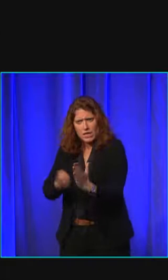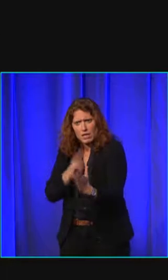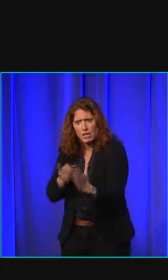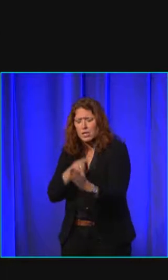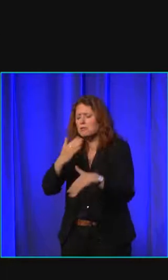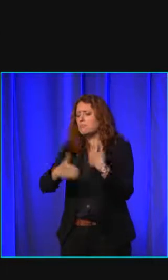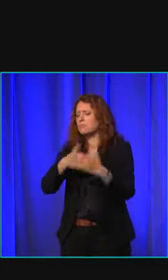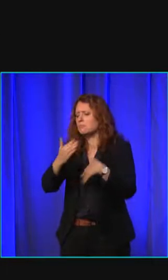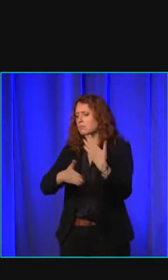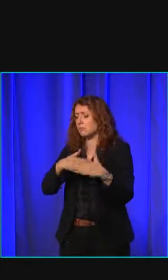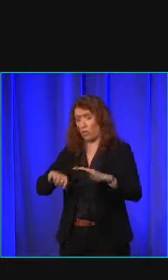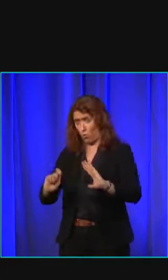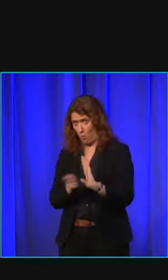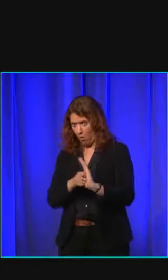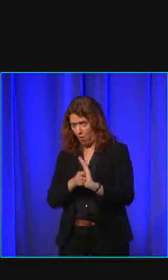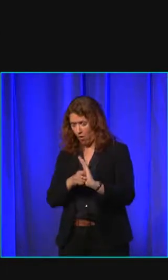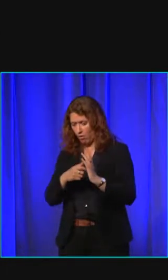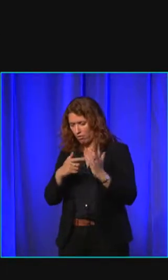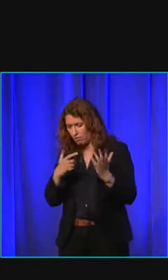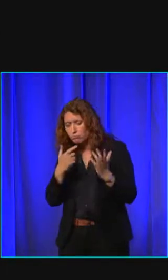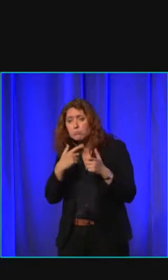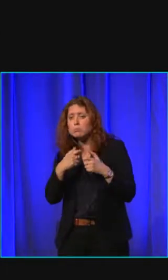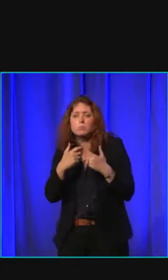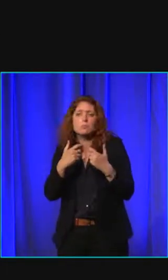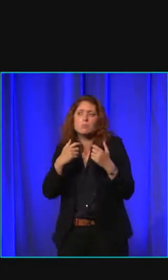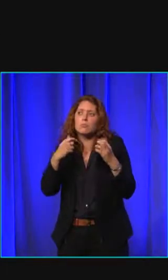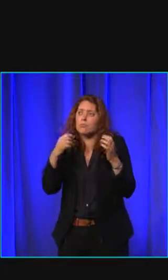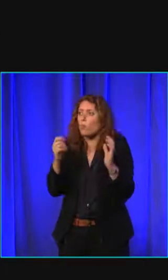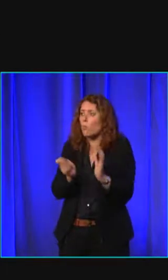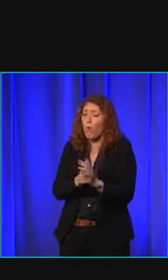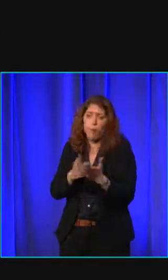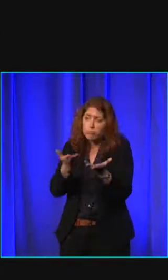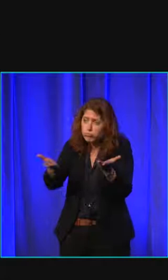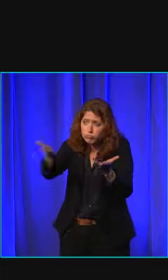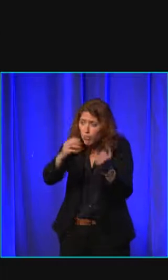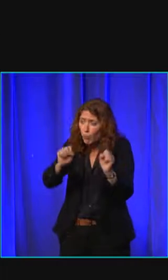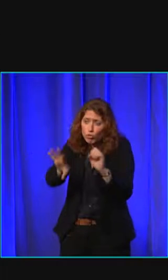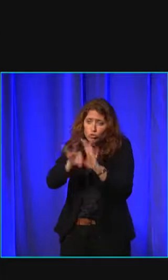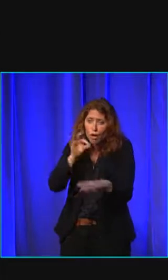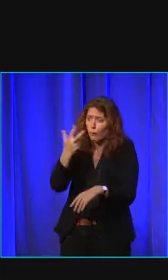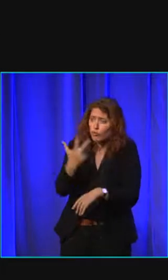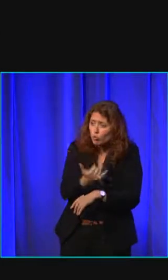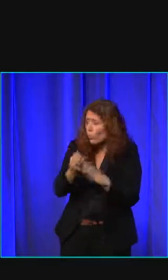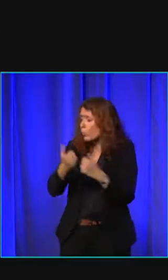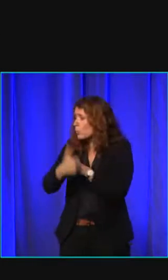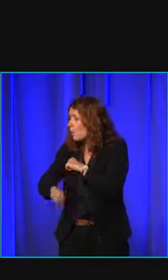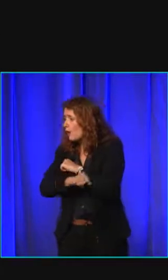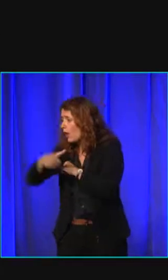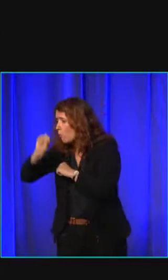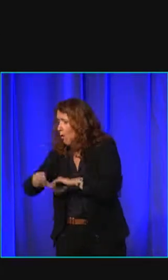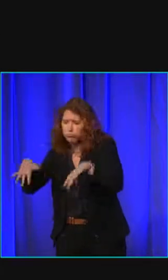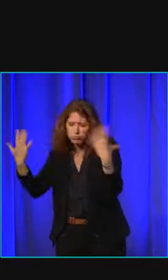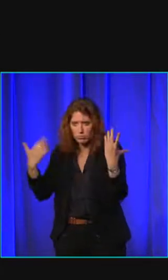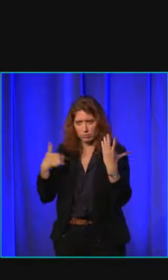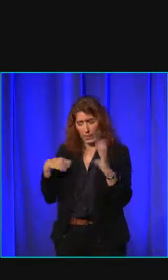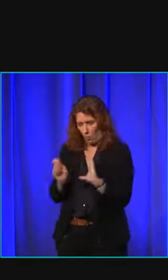plus 1, le temps, le laps de temps, c'est comme vous le souhaitez, ça peut être 3 jours, ça peut être une semaine, ça peut être un mois. Et au temps